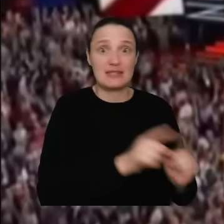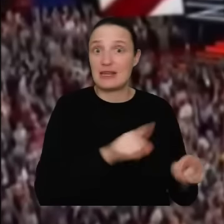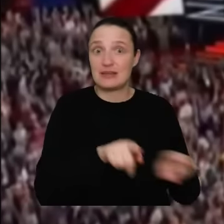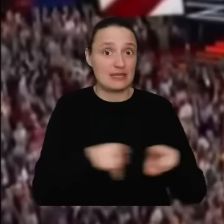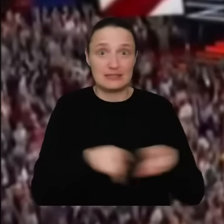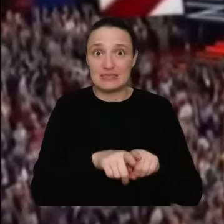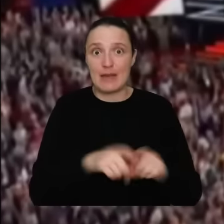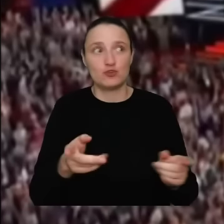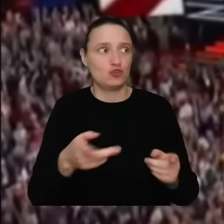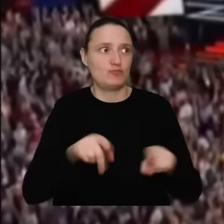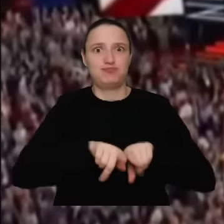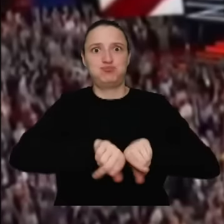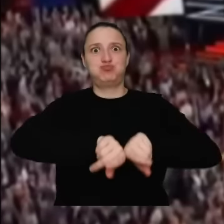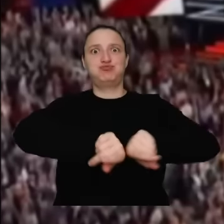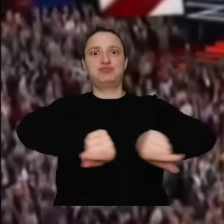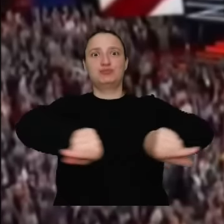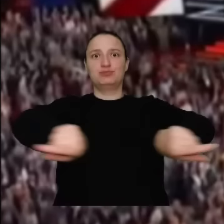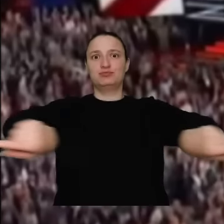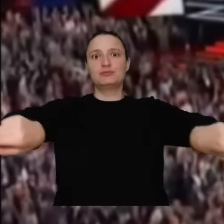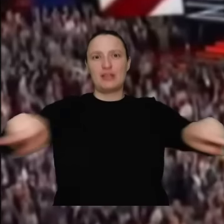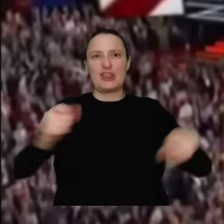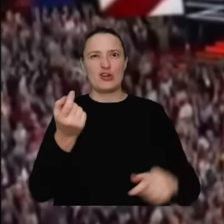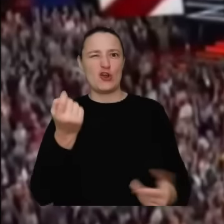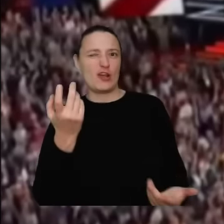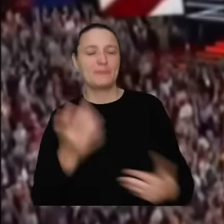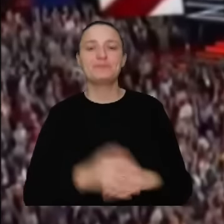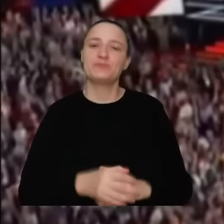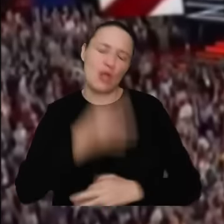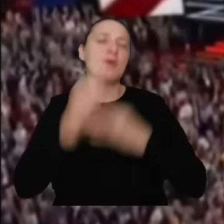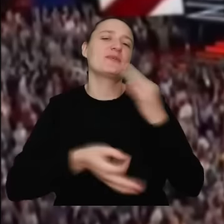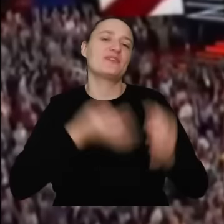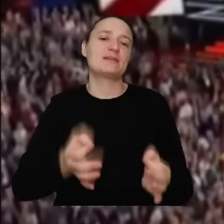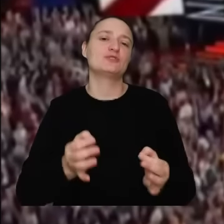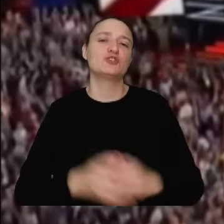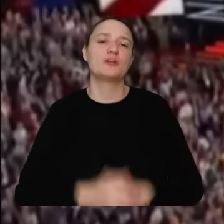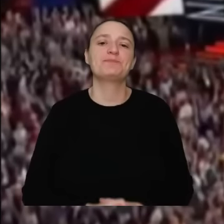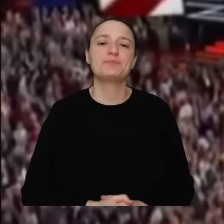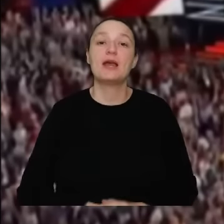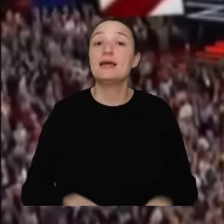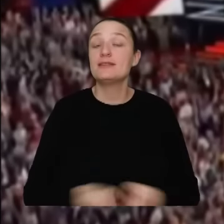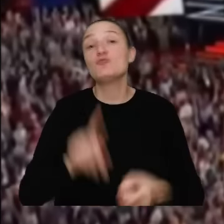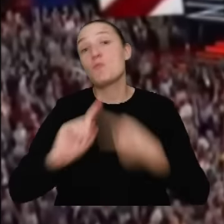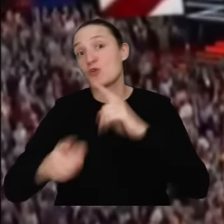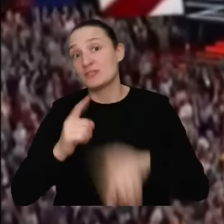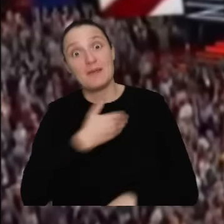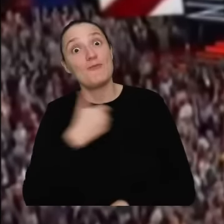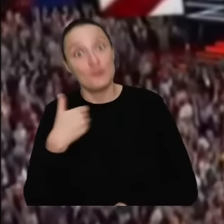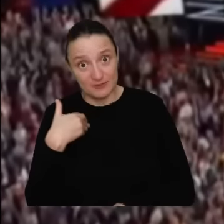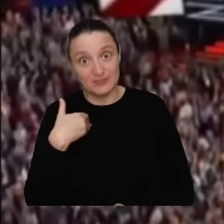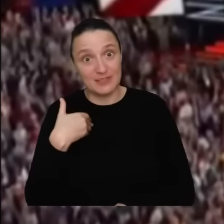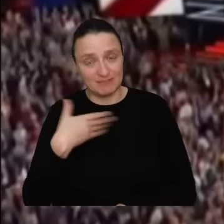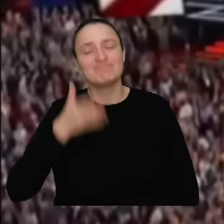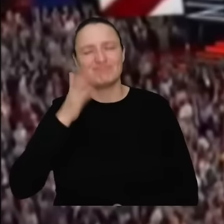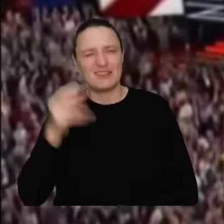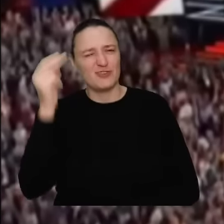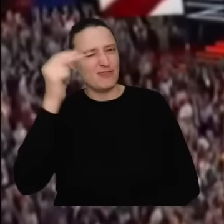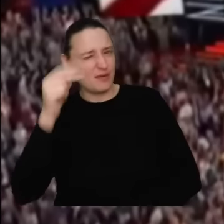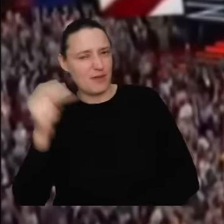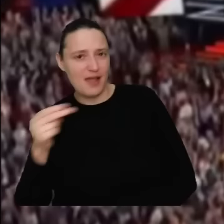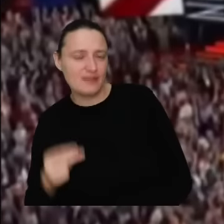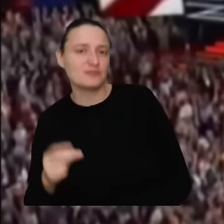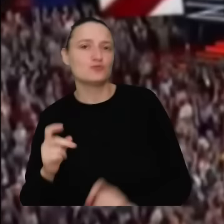Są to wektory przeciwstawne, o tym dzisiaj Państwu opowiemy, ale też o polskiej scenie politycznej nie zabraknie tego, co nam